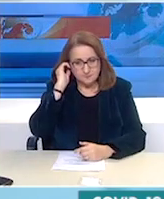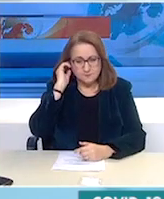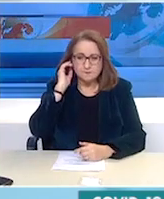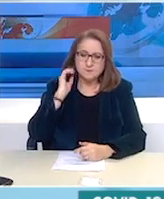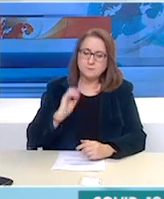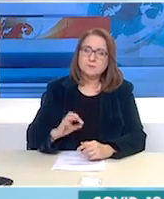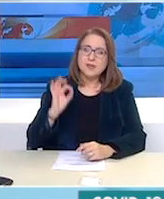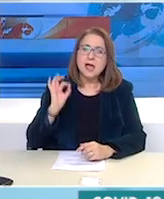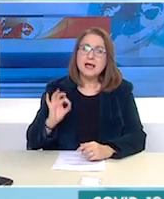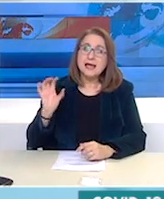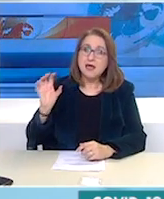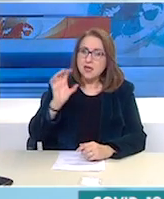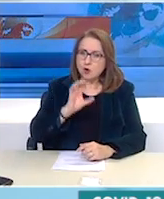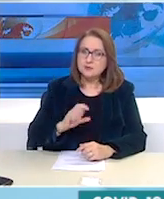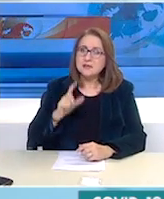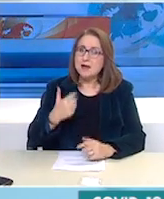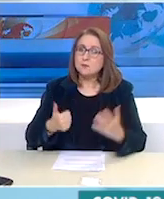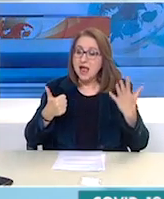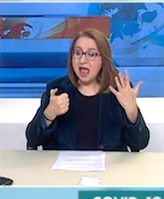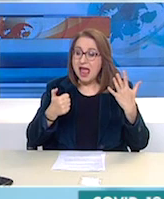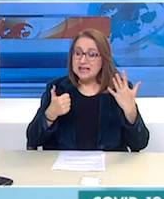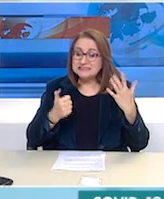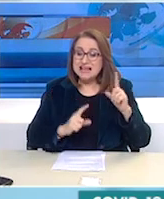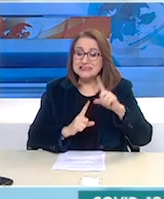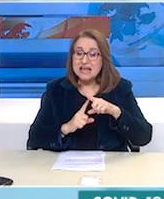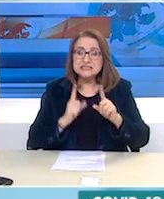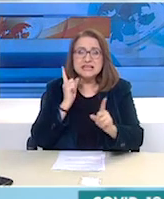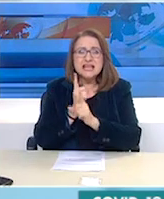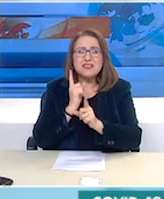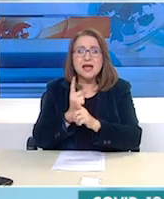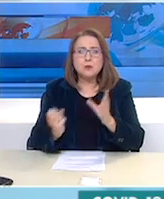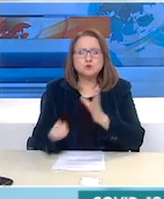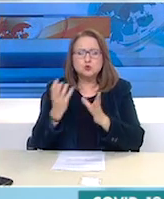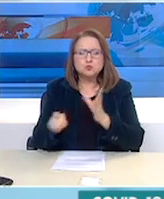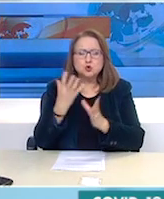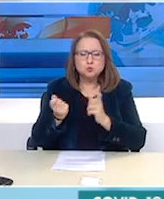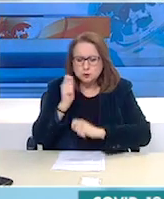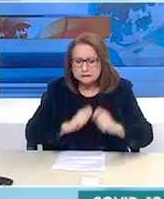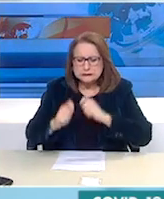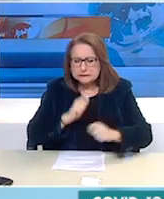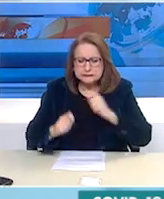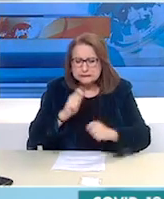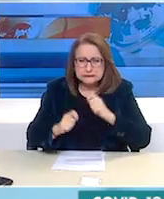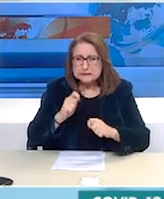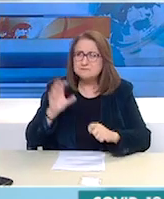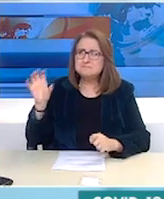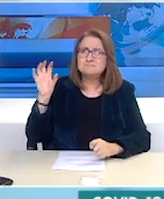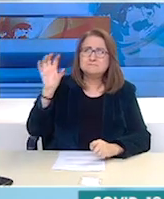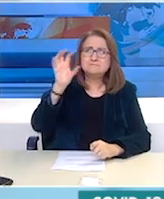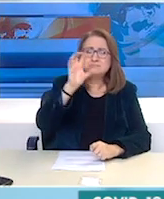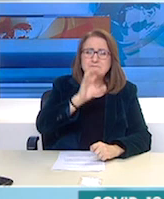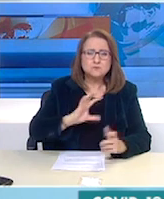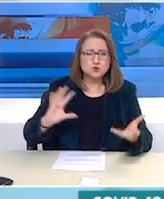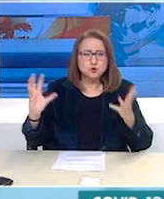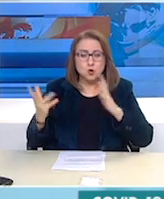χώρες, τουλάχιστον 60 τέτοια τεστ είναι υπό ενεργό έλεγχο και αξιολόγηση σε διάφορα μέρη του κόσμου. Ανάλογα με την αξιοπιστία τους,